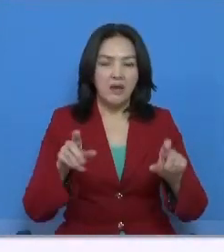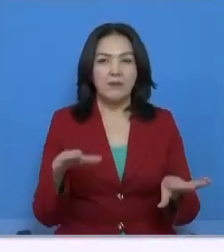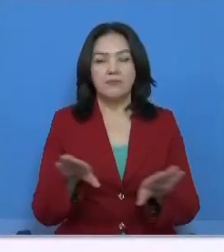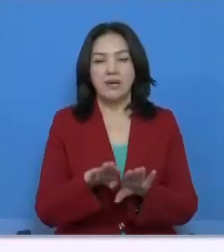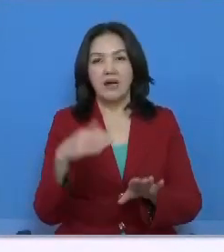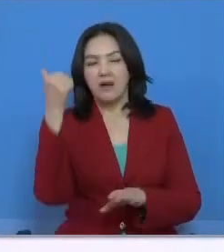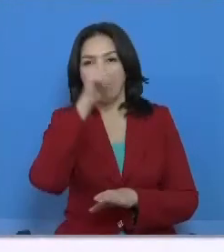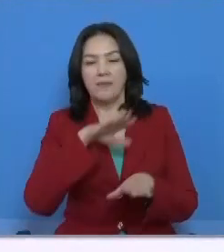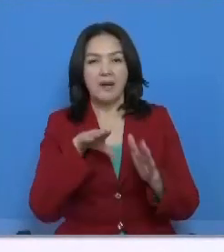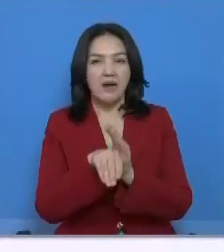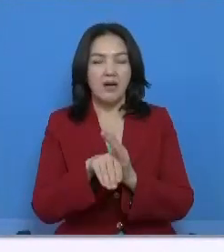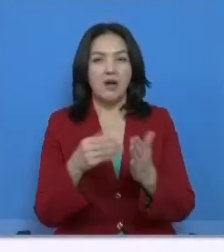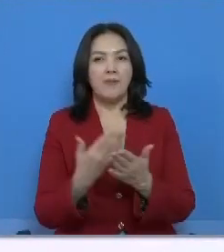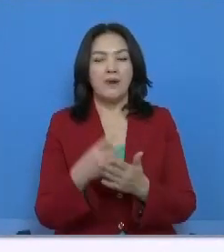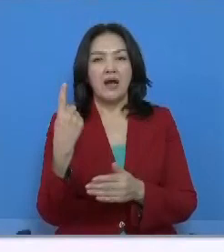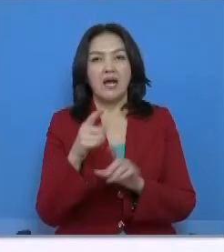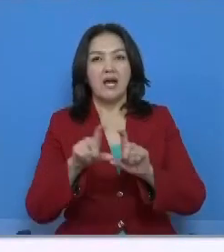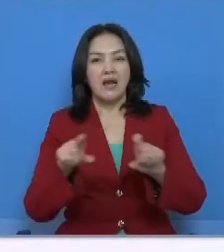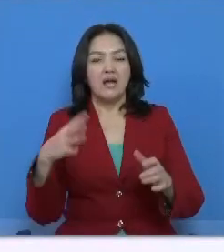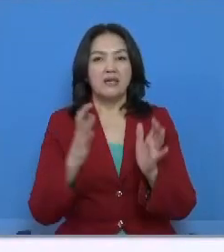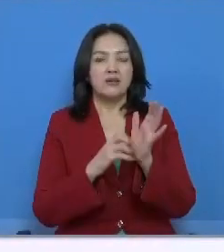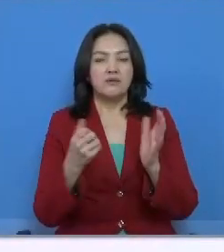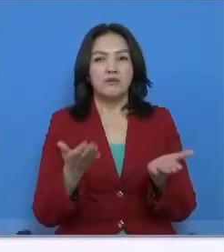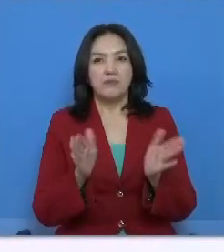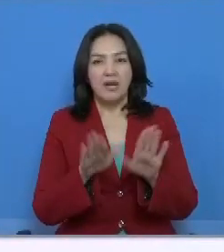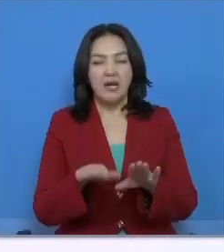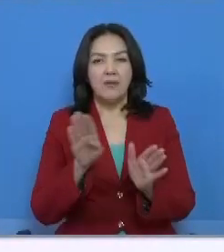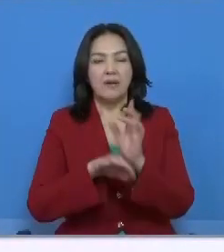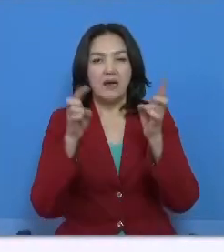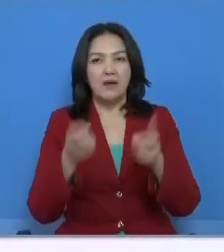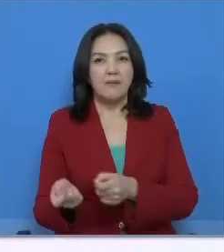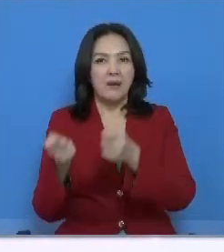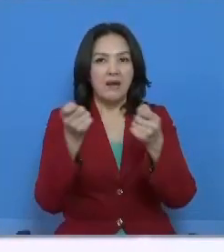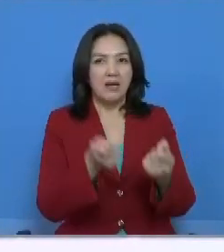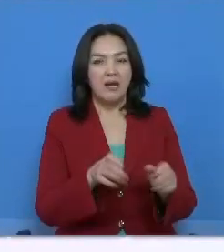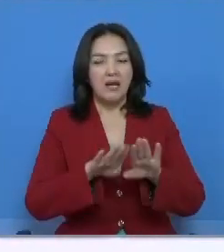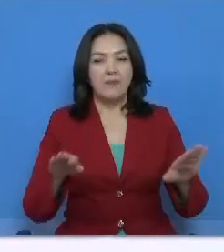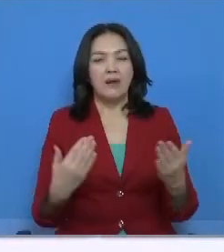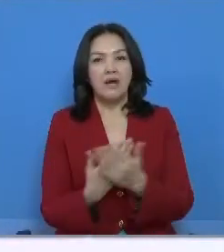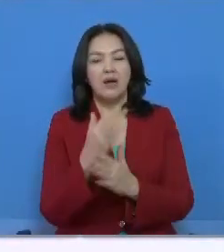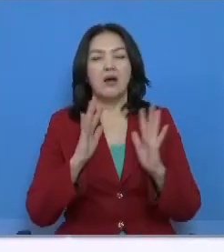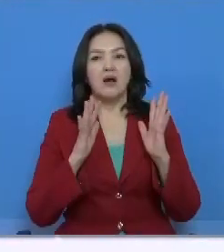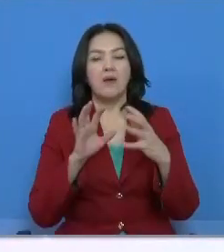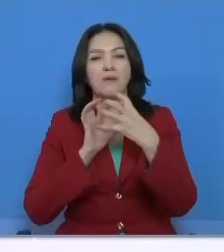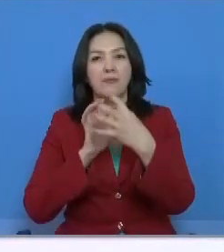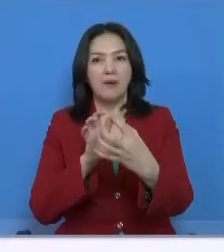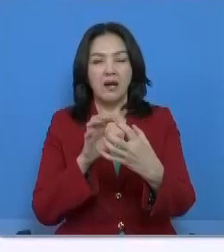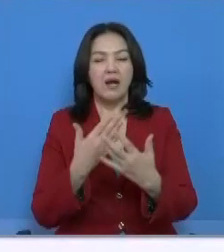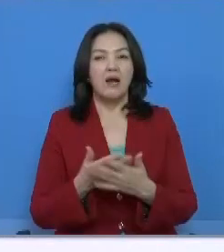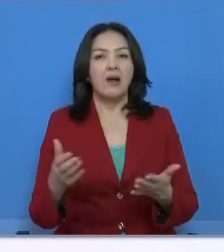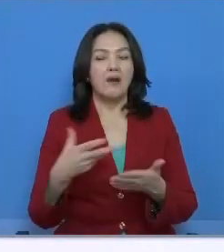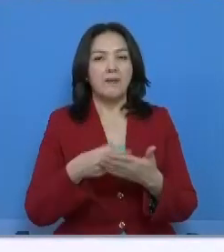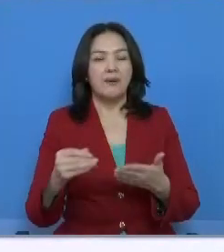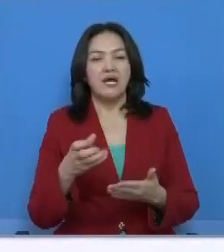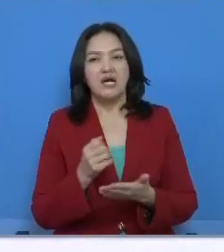в этом году введена в эксплуатацию 1 школа на 900 мест. Для безопасной перевозки детей обновлен автопарк школьных автобусов. Приобретено